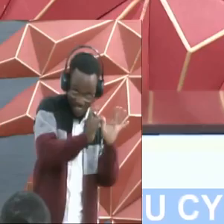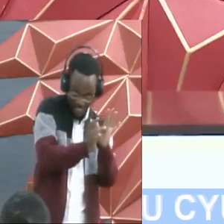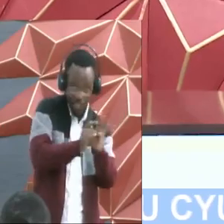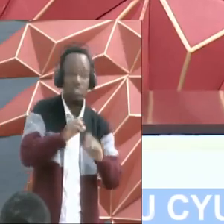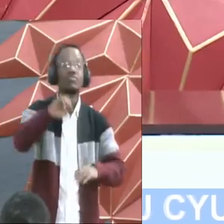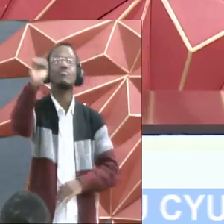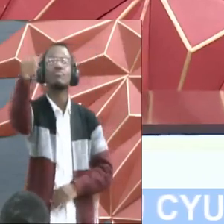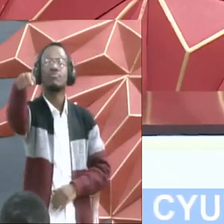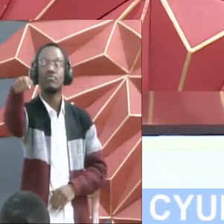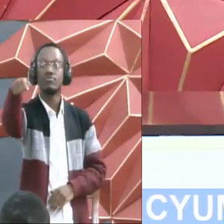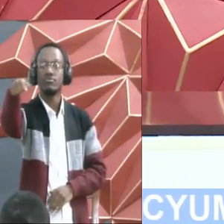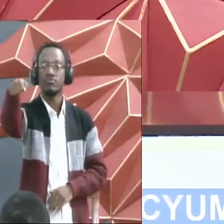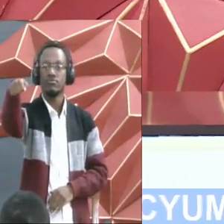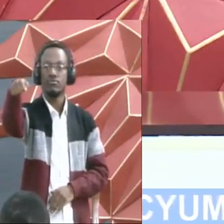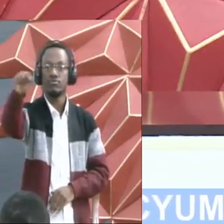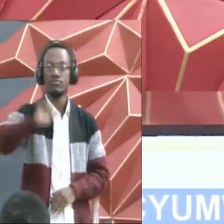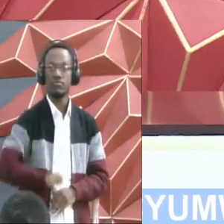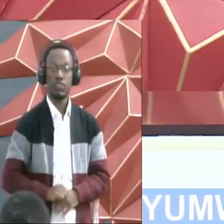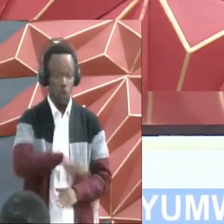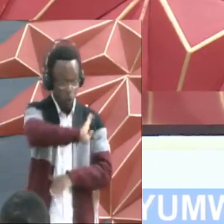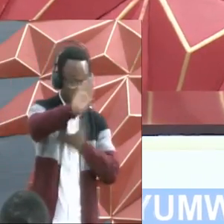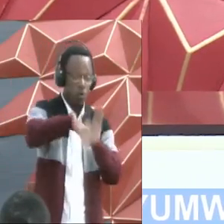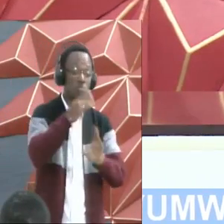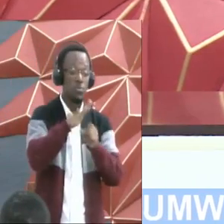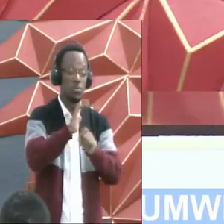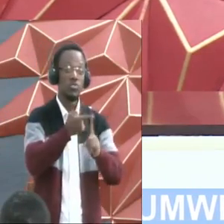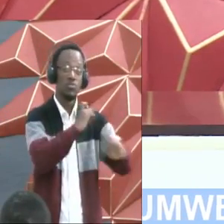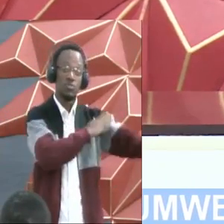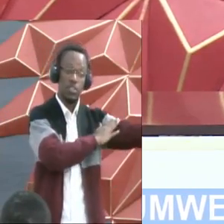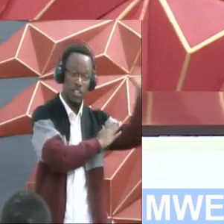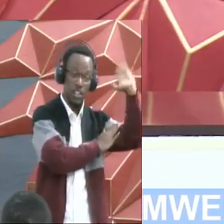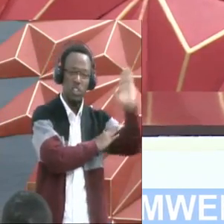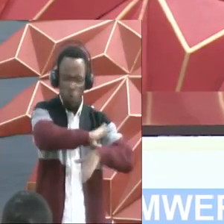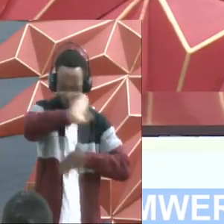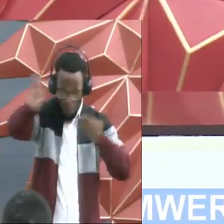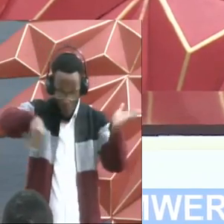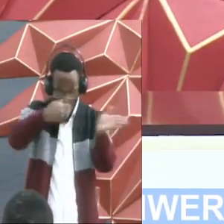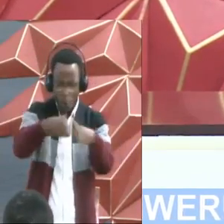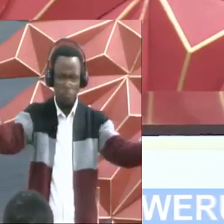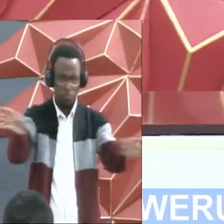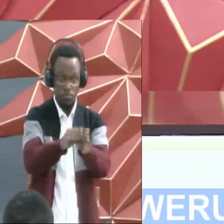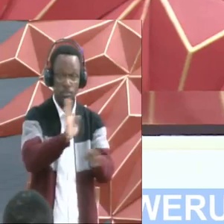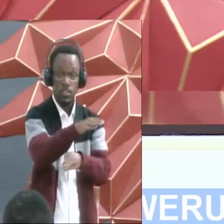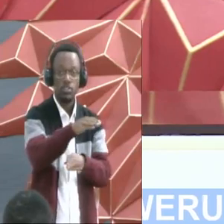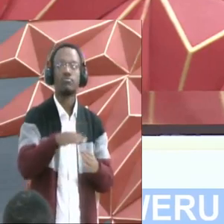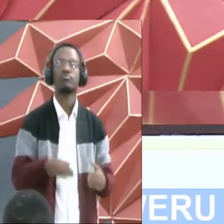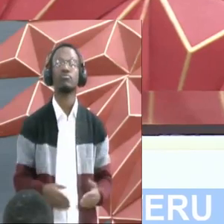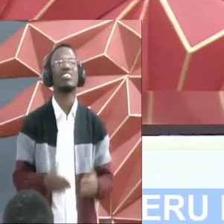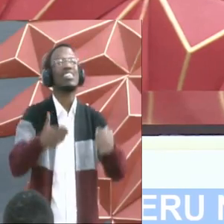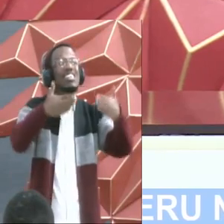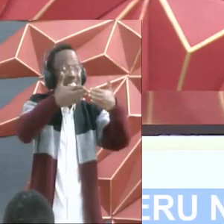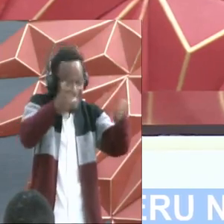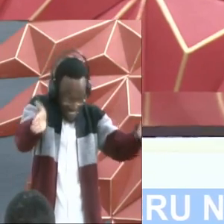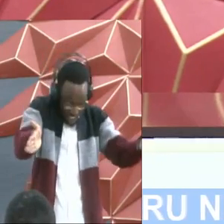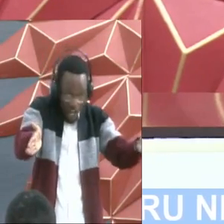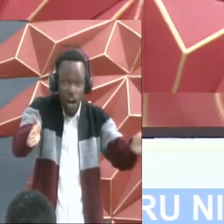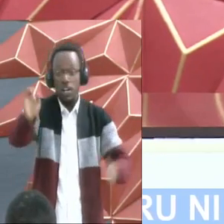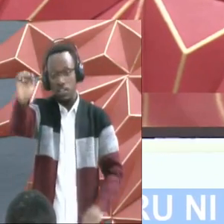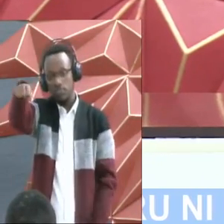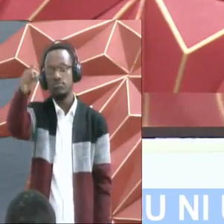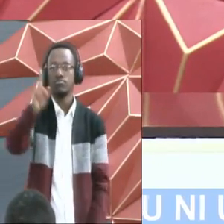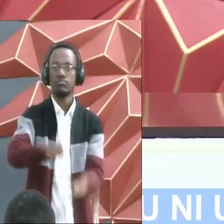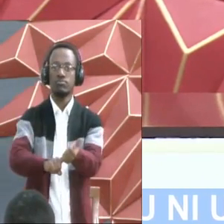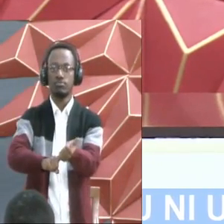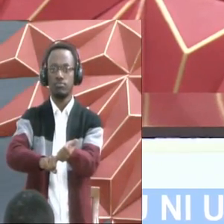egome iby'Imana yasezeranye uko bingana muri we niho egome iri